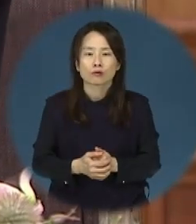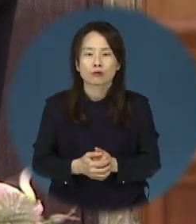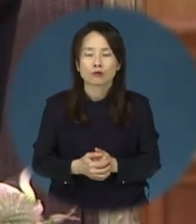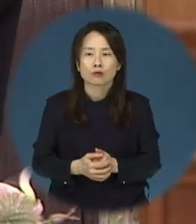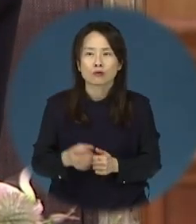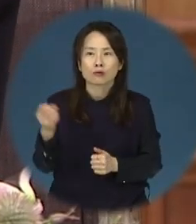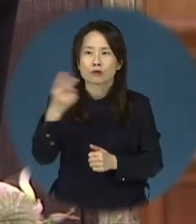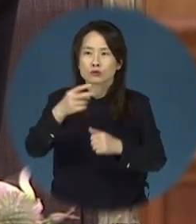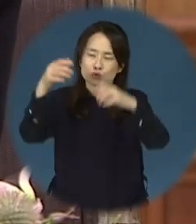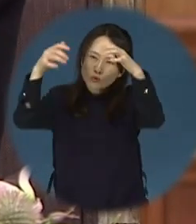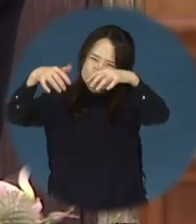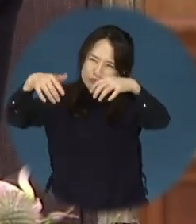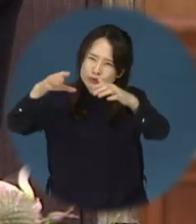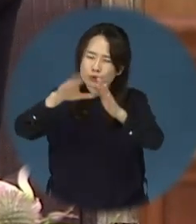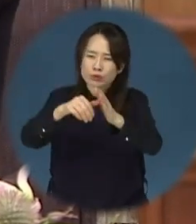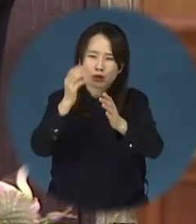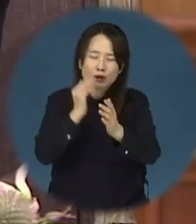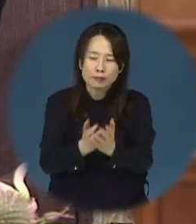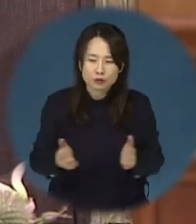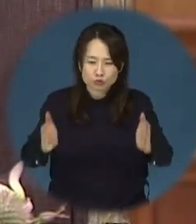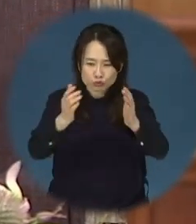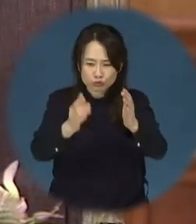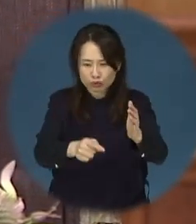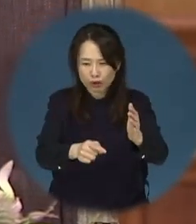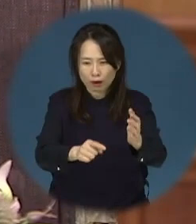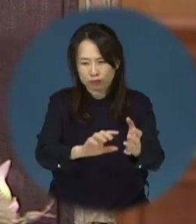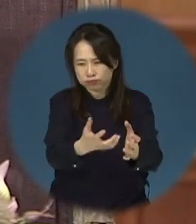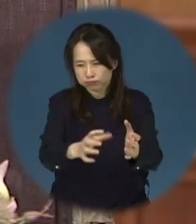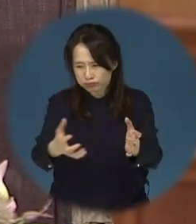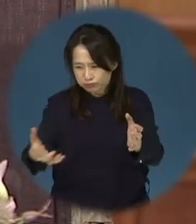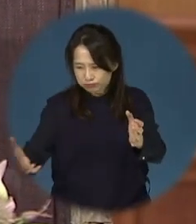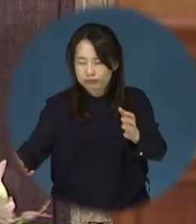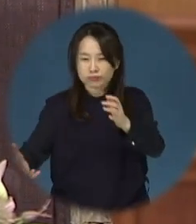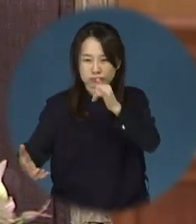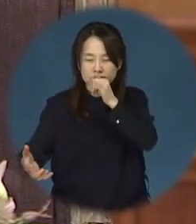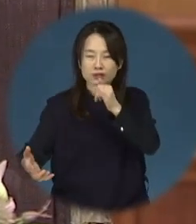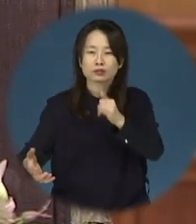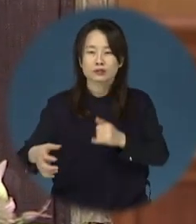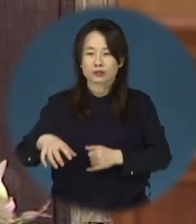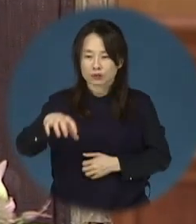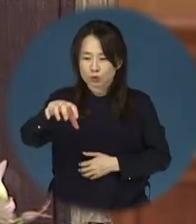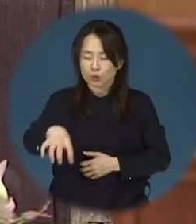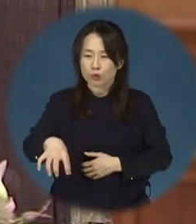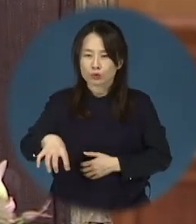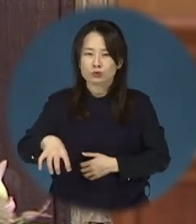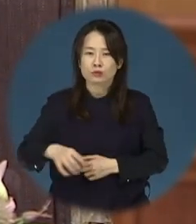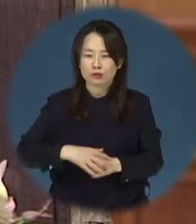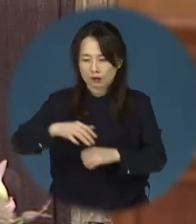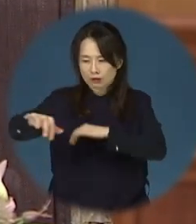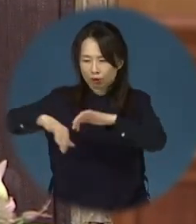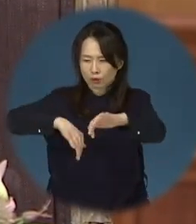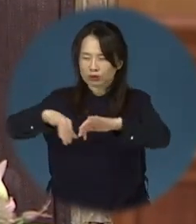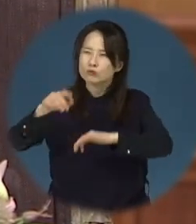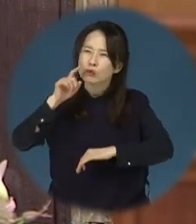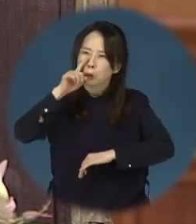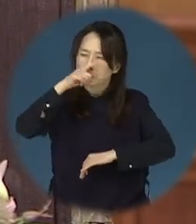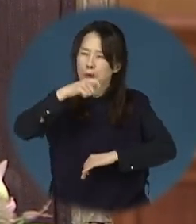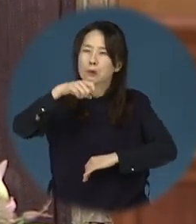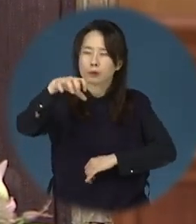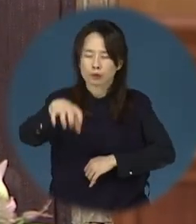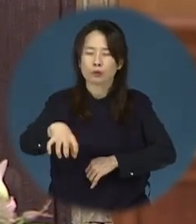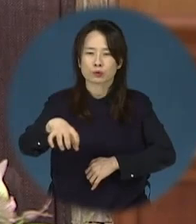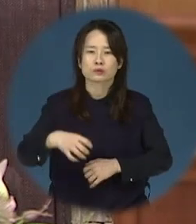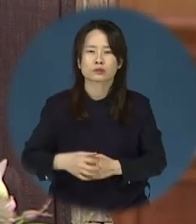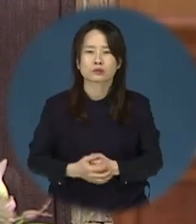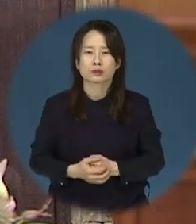이렇게 더러워지거든요. 그러니까 지금은 주차장으로 바뀌었던 예, 것 같아요. 쌍굴다리 예. 옆이. 근데 그때는 정말 배추가 이렇게 바닥에 쫙